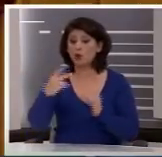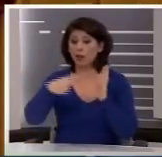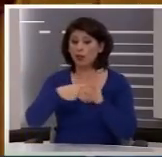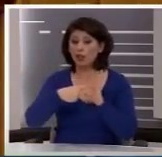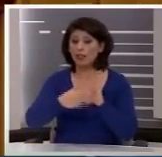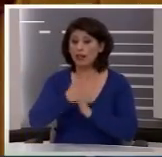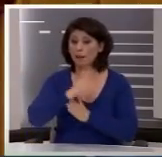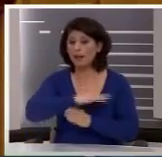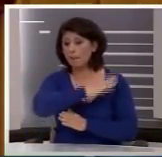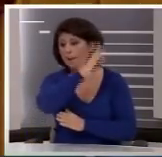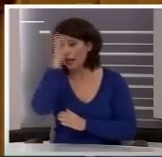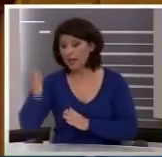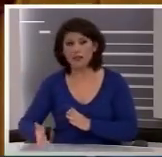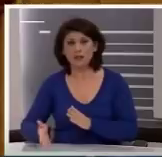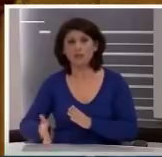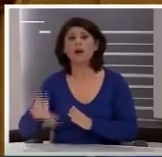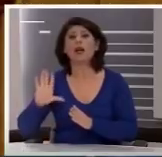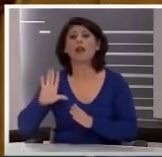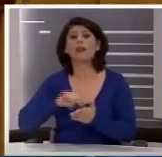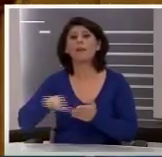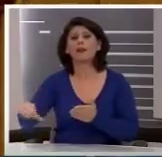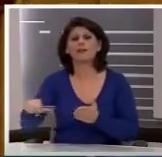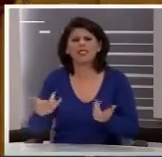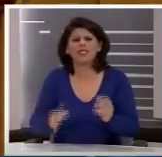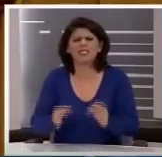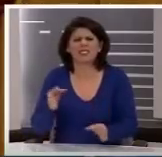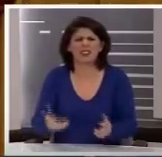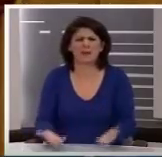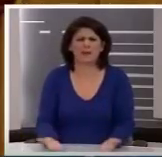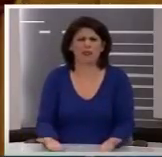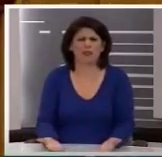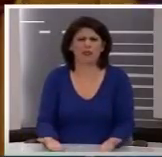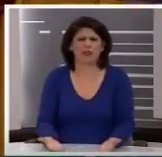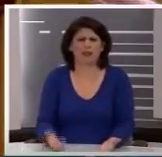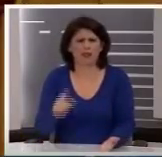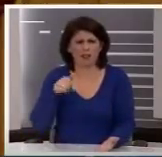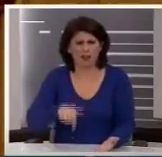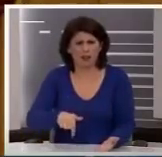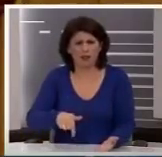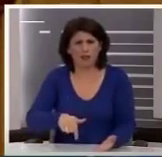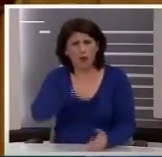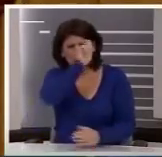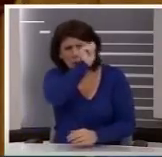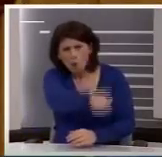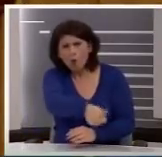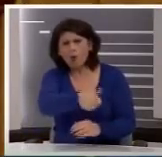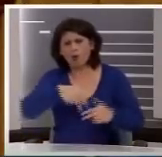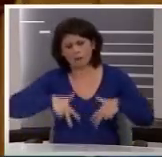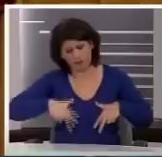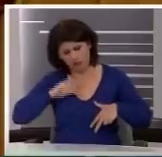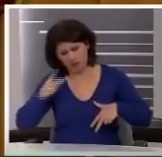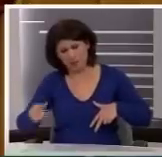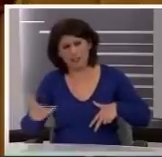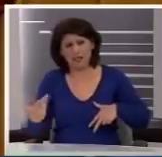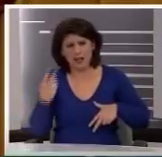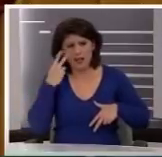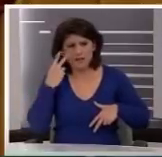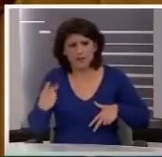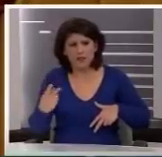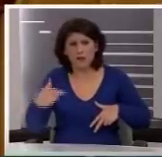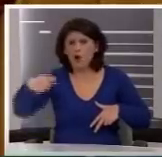μέχρι σήμερα? Δεν έχουν παρηγραμμένα. Τι τα συζητάμε? Τώρα επί της ουσίας θα δώσει απάντηση ο ίδιος ο υπουργός. Αλλά επειδή βλέπω στα